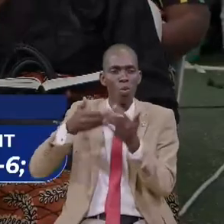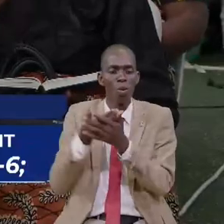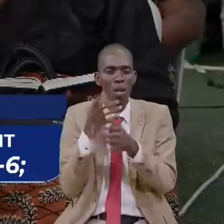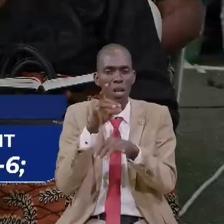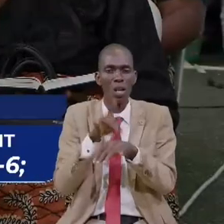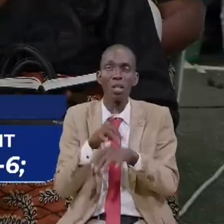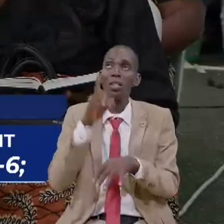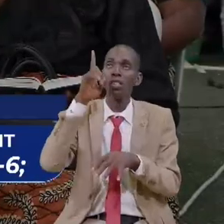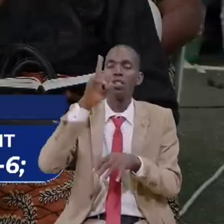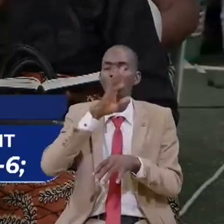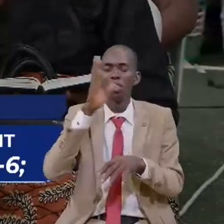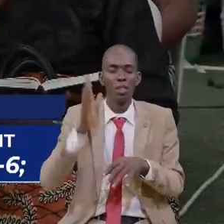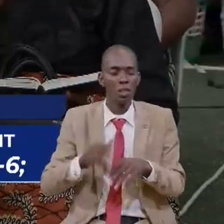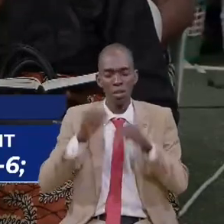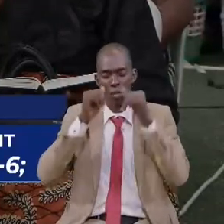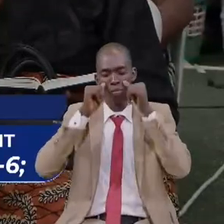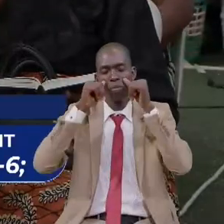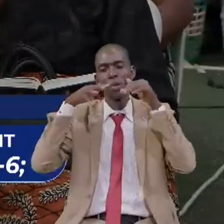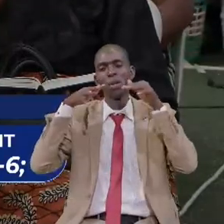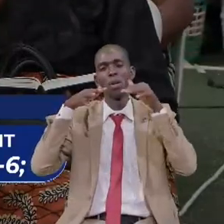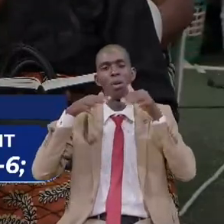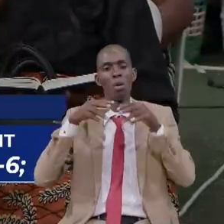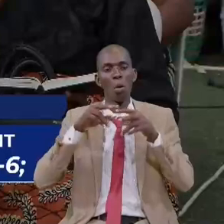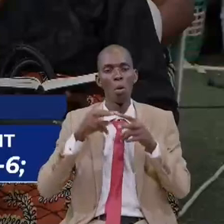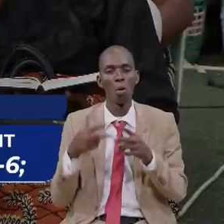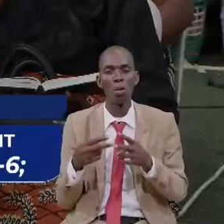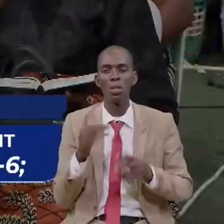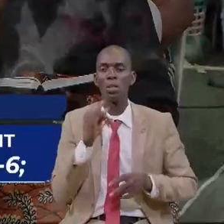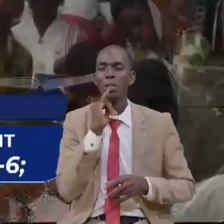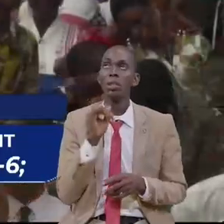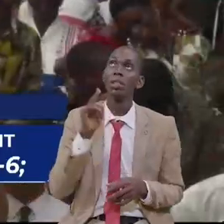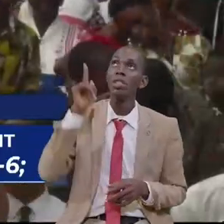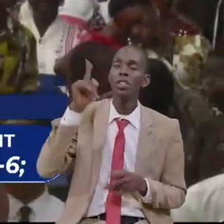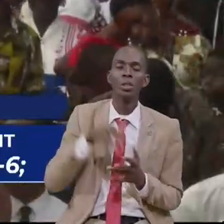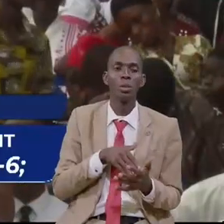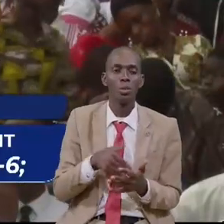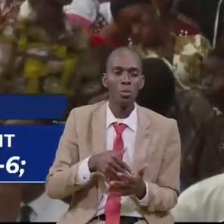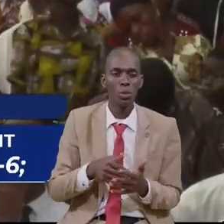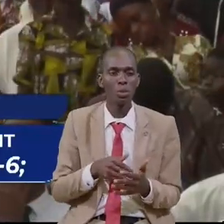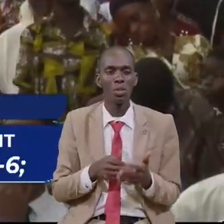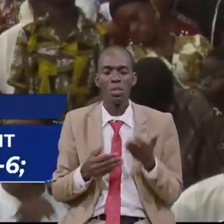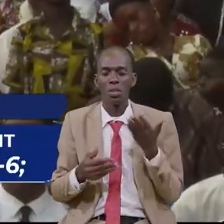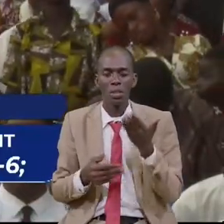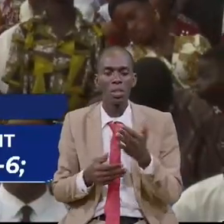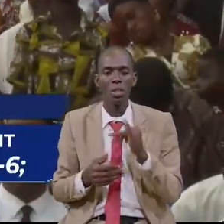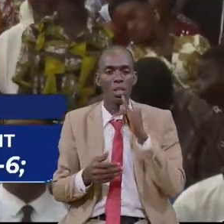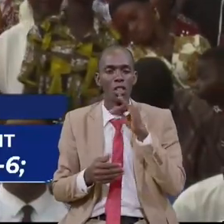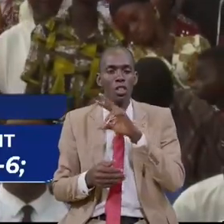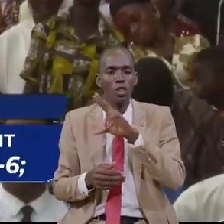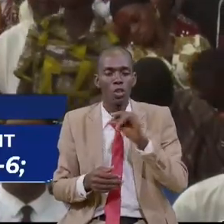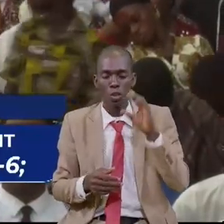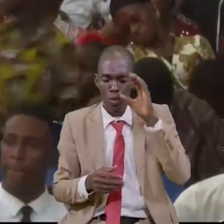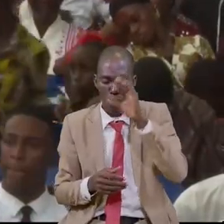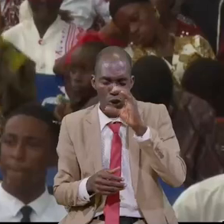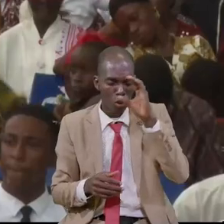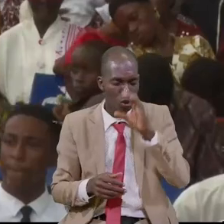point. Il ne se lasse point. On ne peut sonder son intelligence.